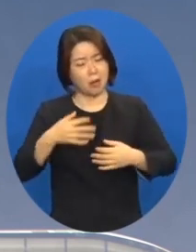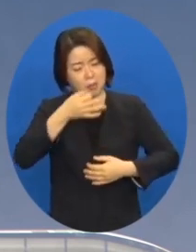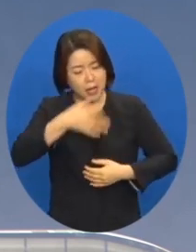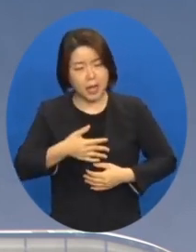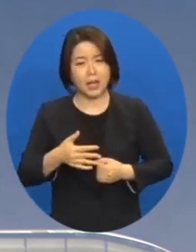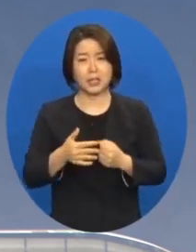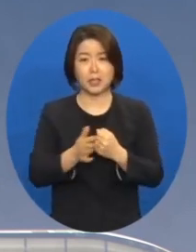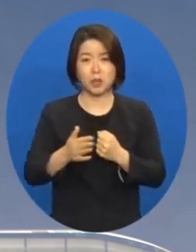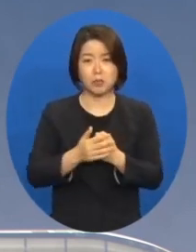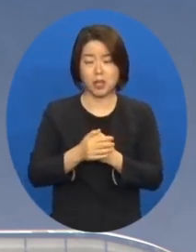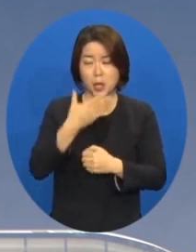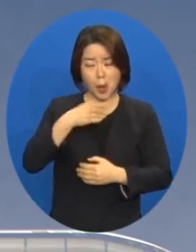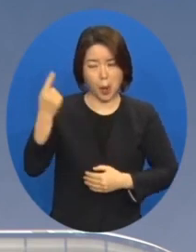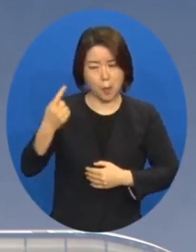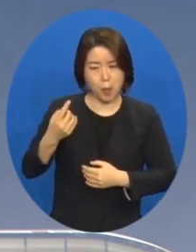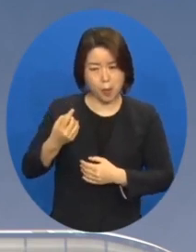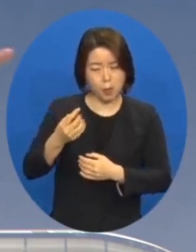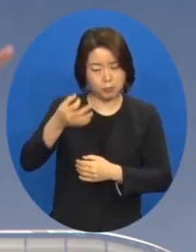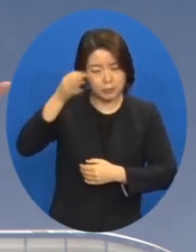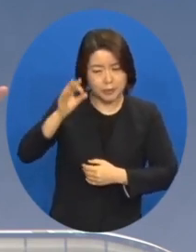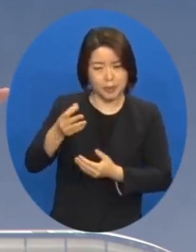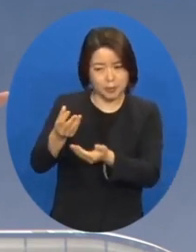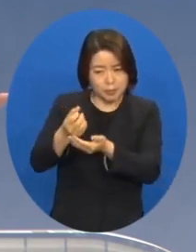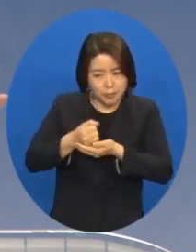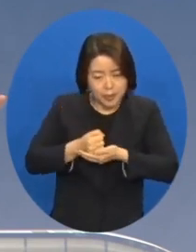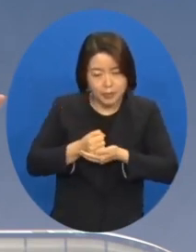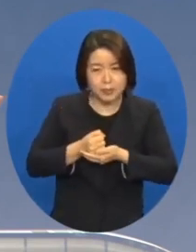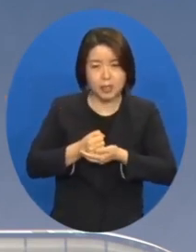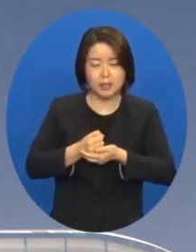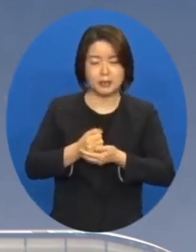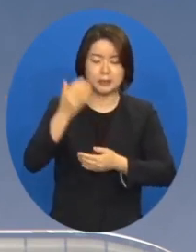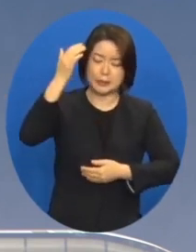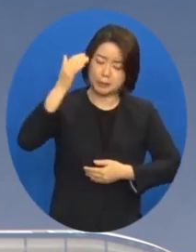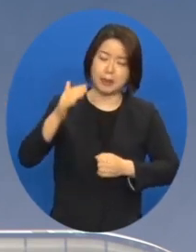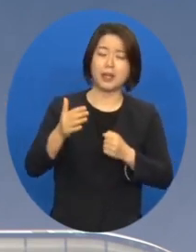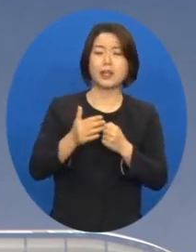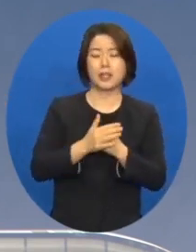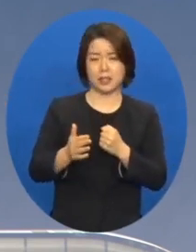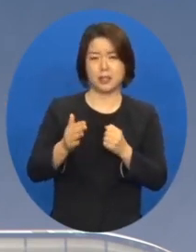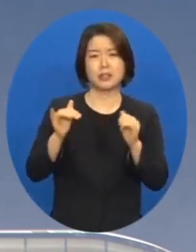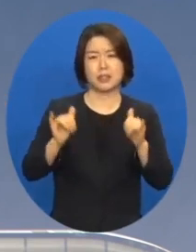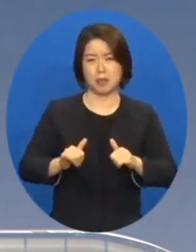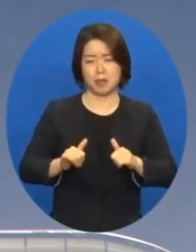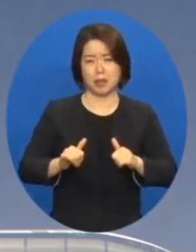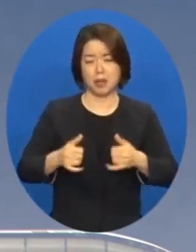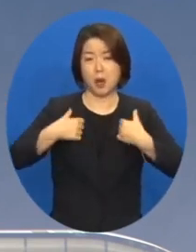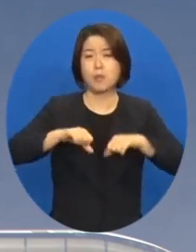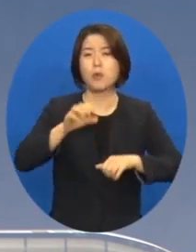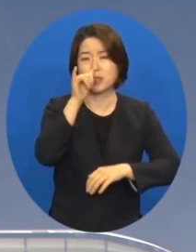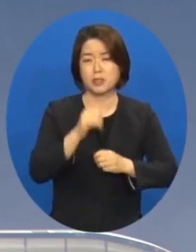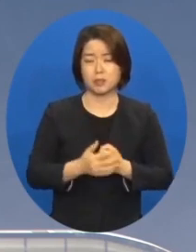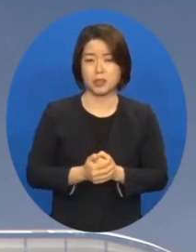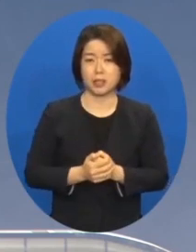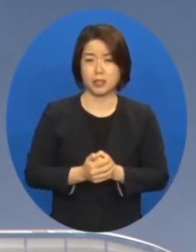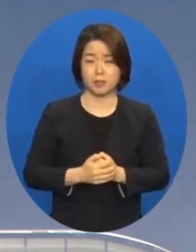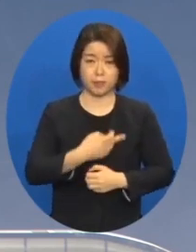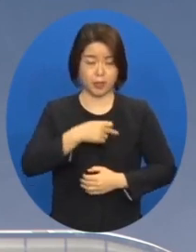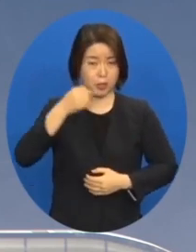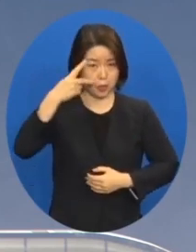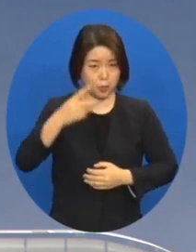바울이 그렇게 생각해서 스스로 그 권리를 포기했다는 겁니다. 사도 바울이 원하는 것은 어떤 대우를 받는 것이